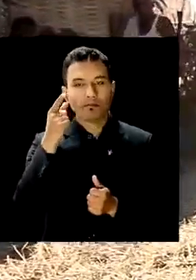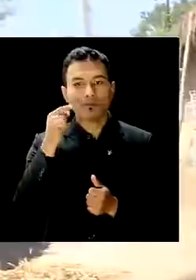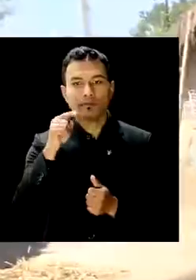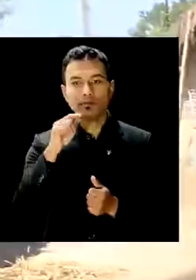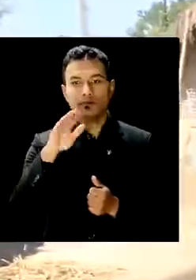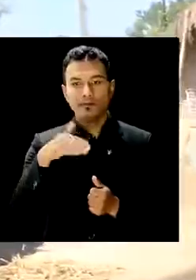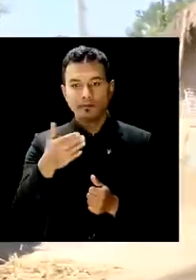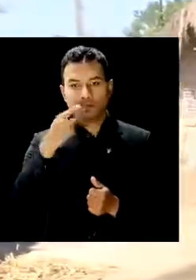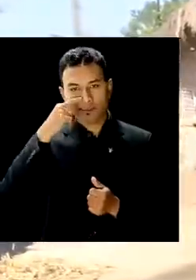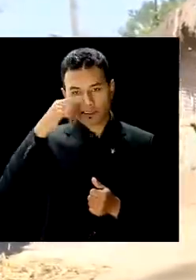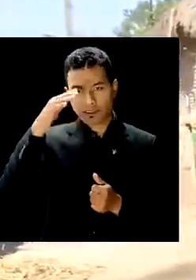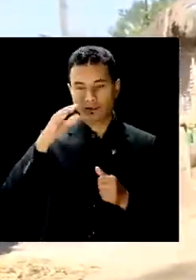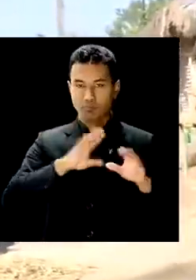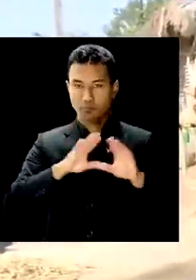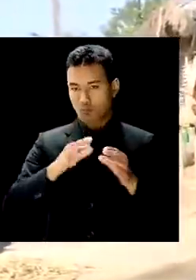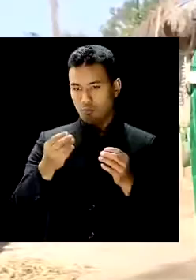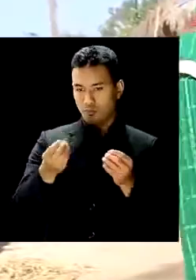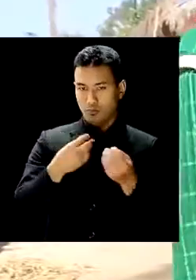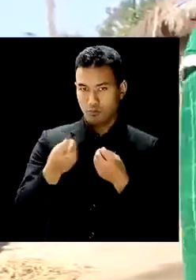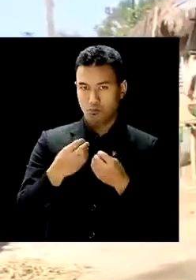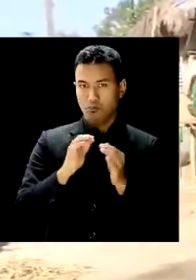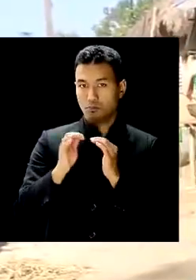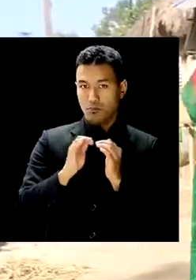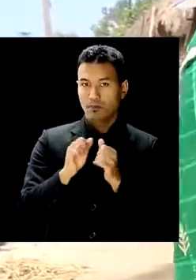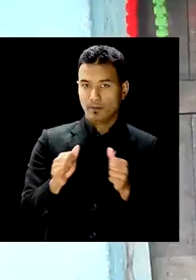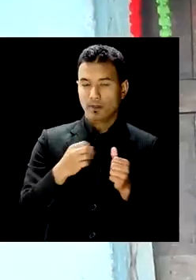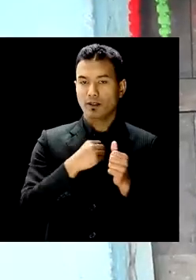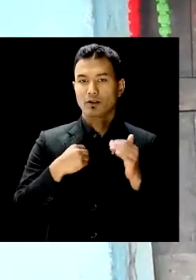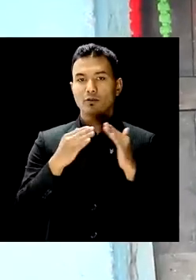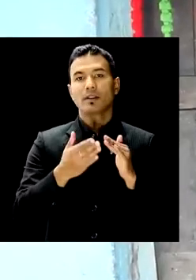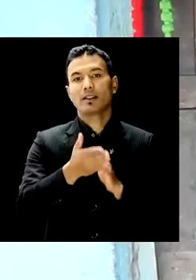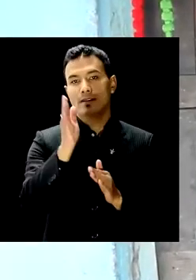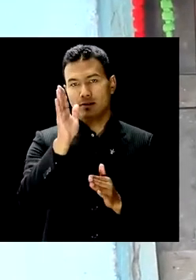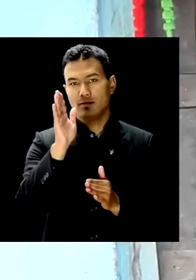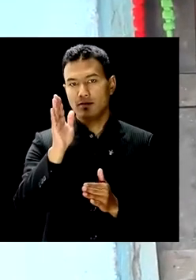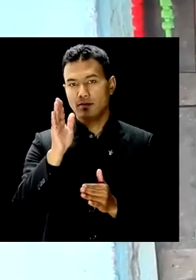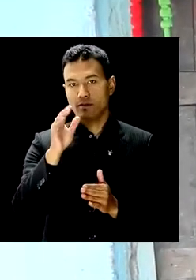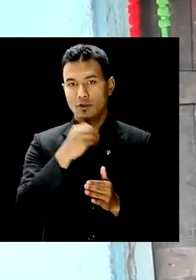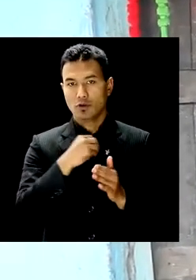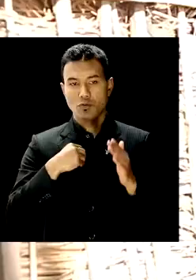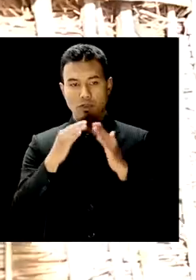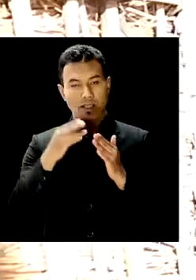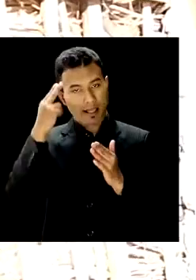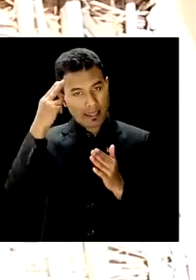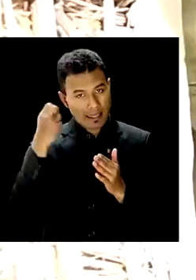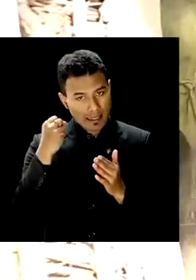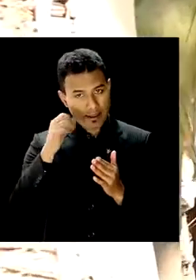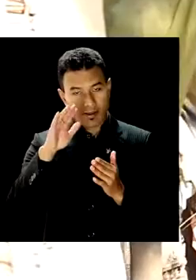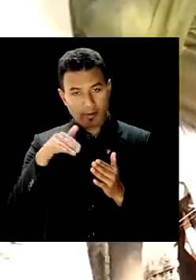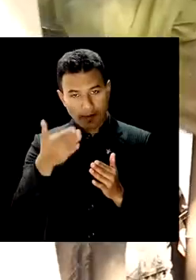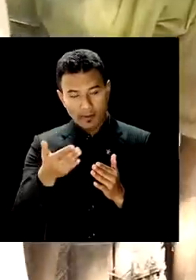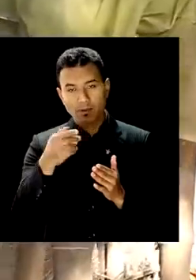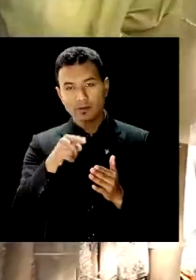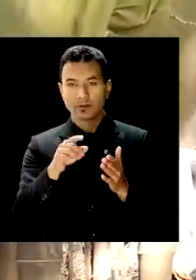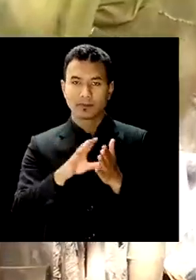तऽ हम दीदी सबके कहलिए तऽ गेलिए अस्पताल हम तऽ अस्पतालमे था पेलिए जे गोटी दै